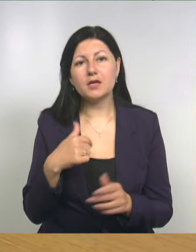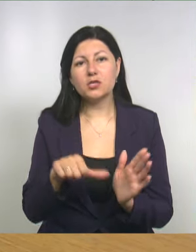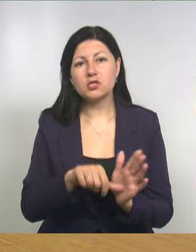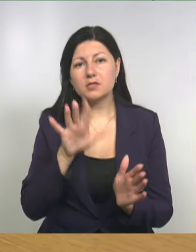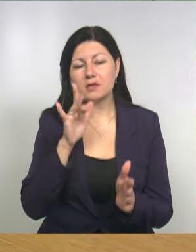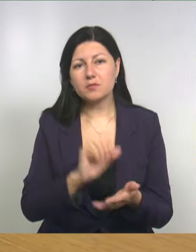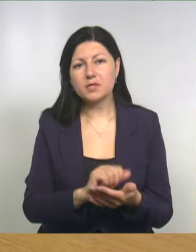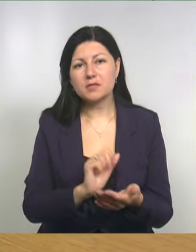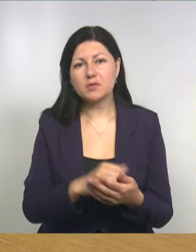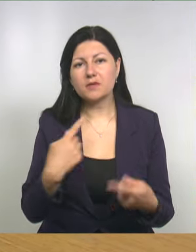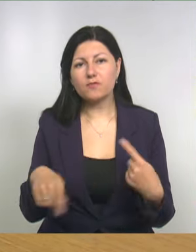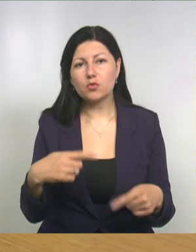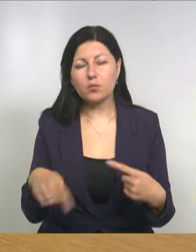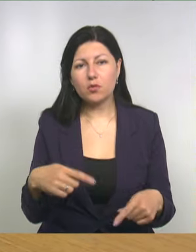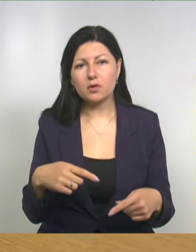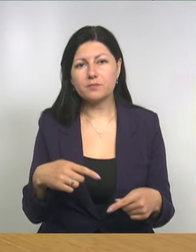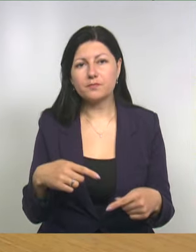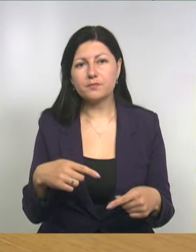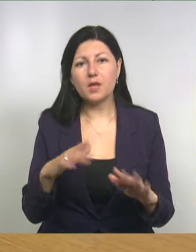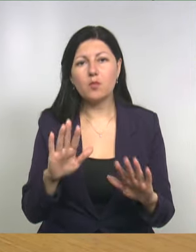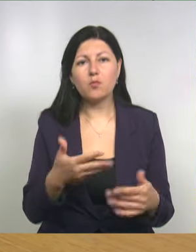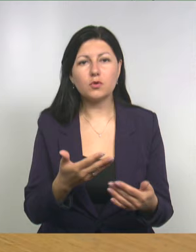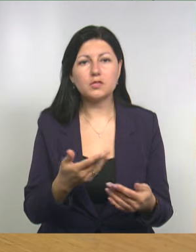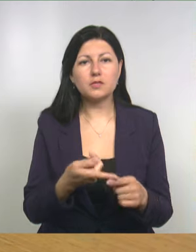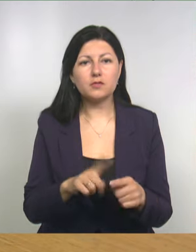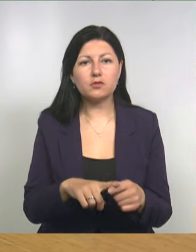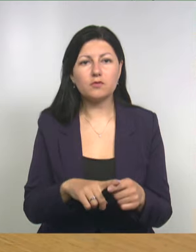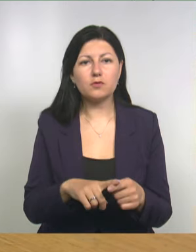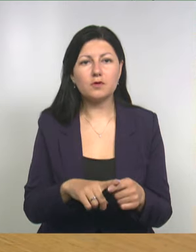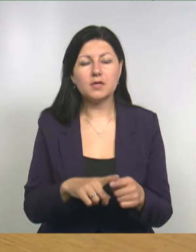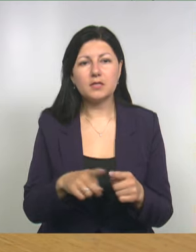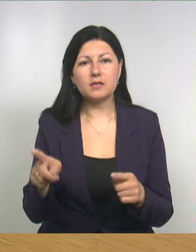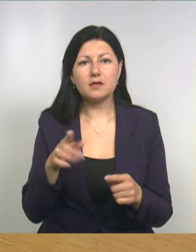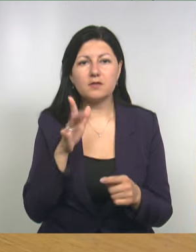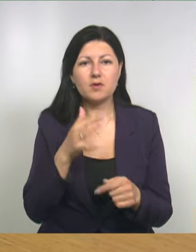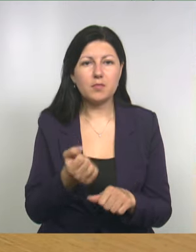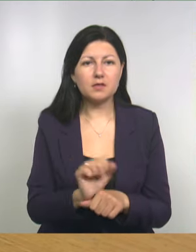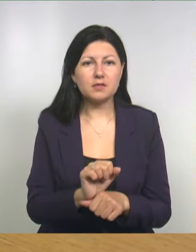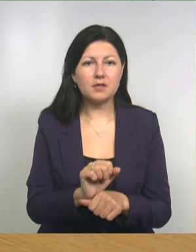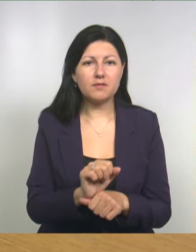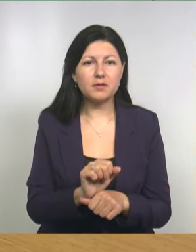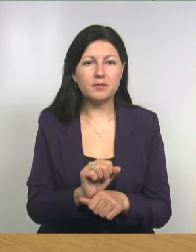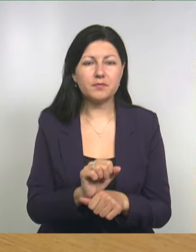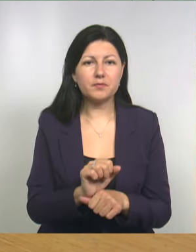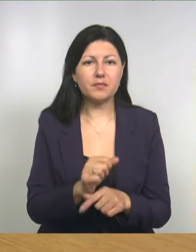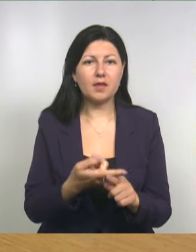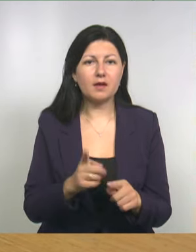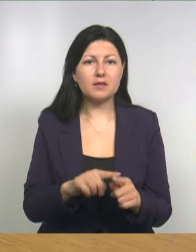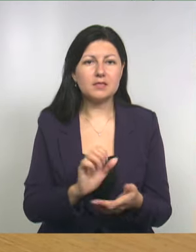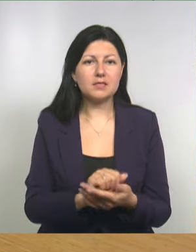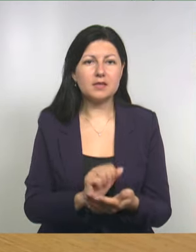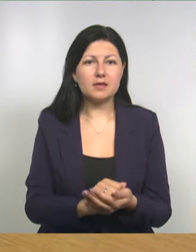лет прозанимался футболом, после чего на некоторое время остановил это занятие